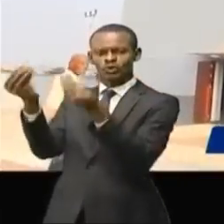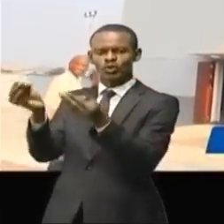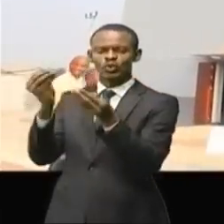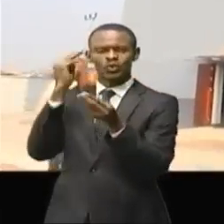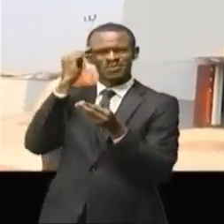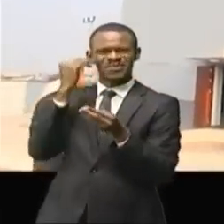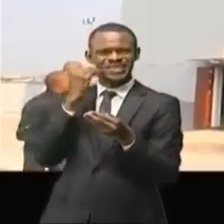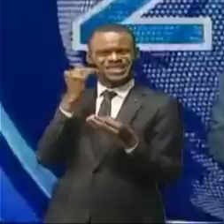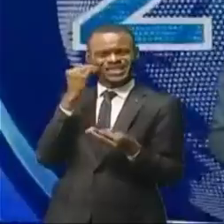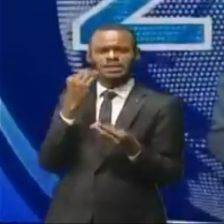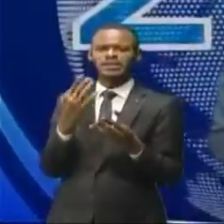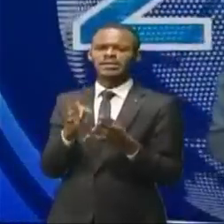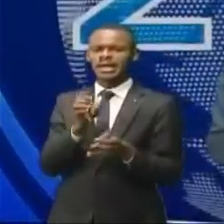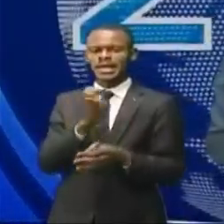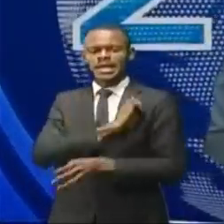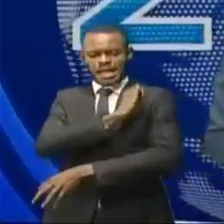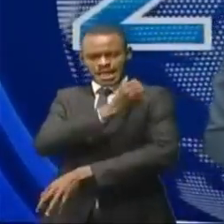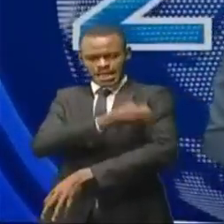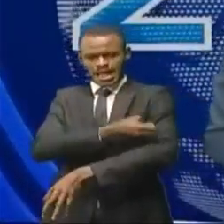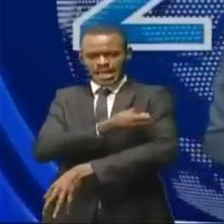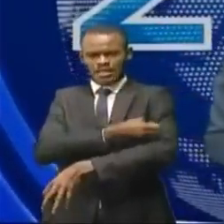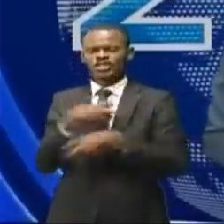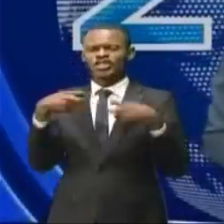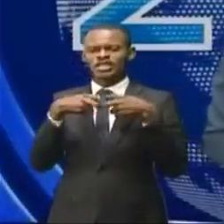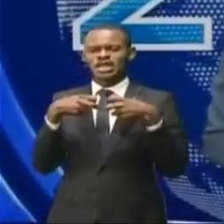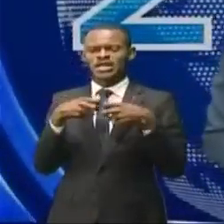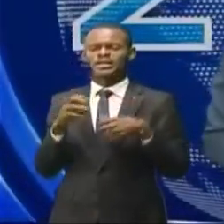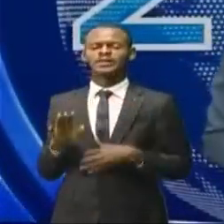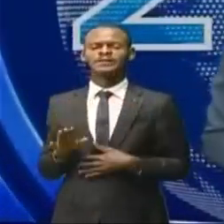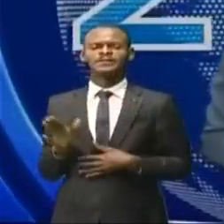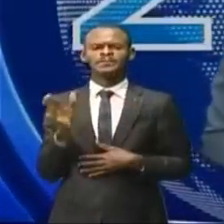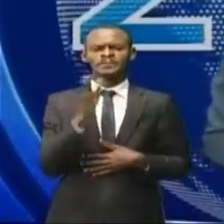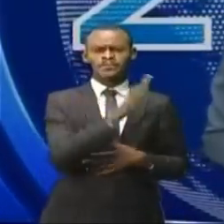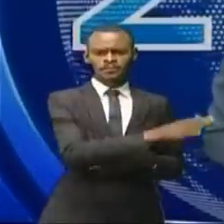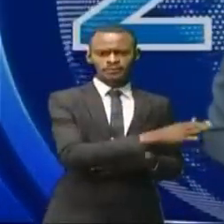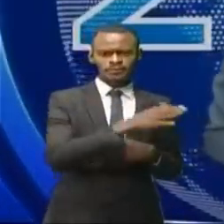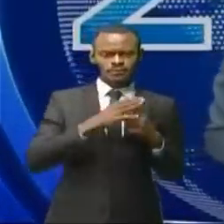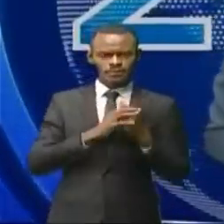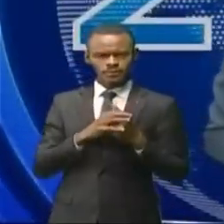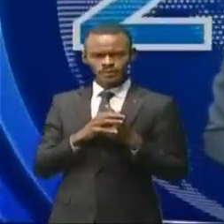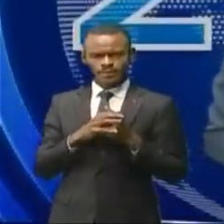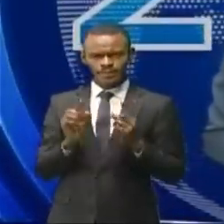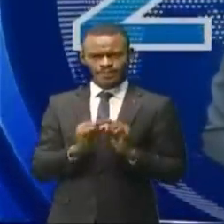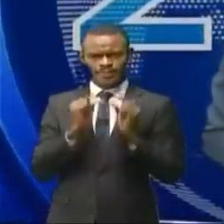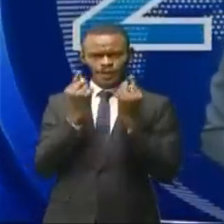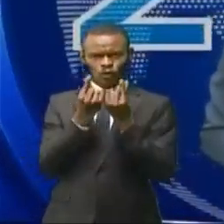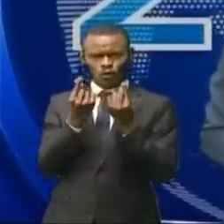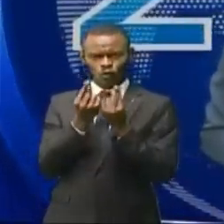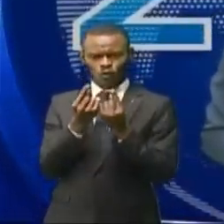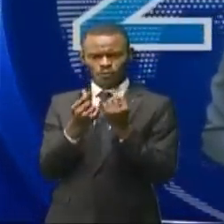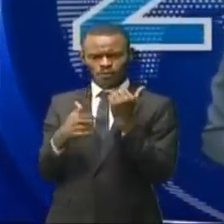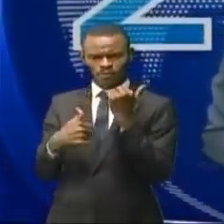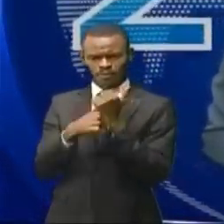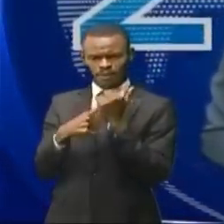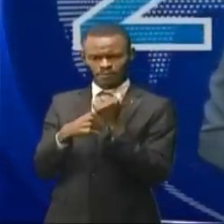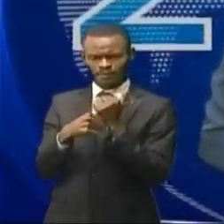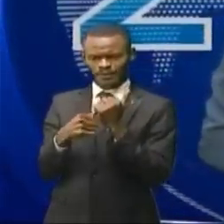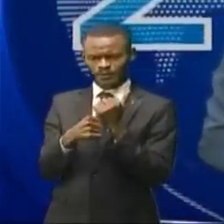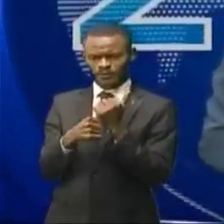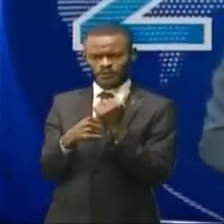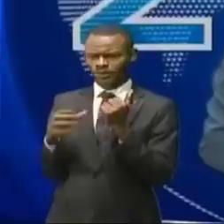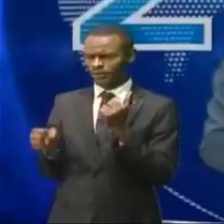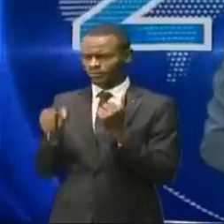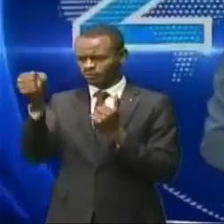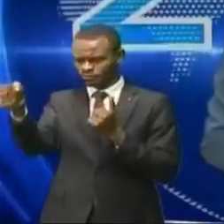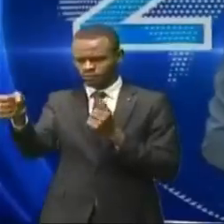dispositions qui s'imposeront c'est un cri d'alarme que lance le collectif des sous-traitants qui œuvrent dans le secteur de